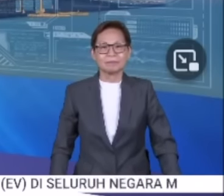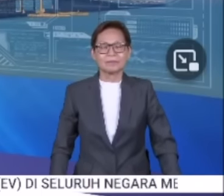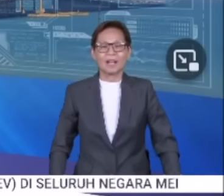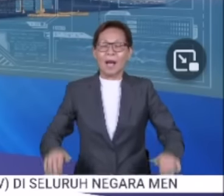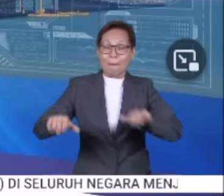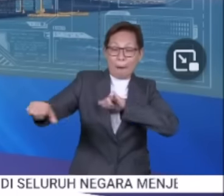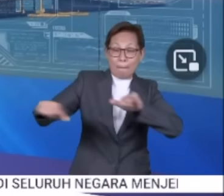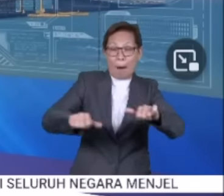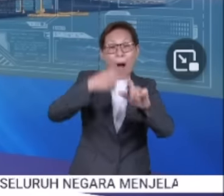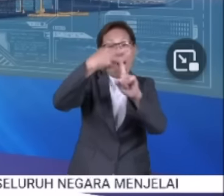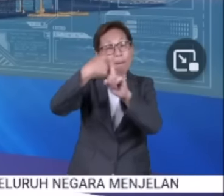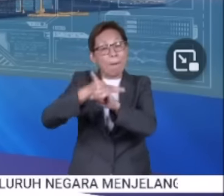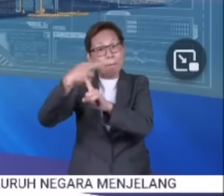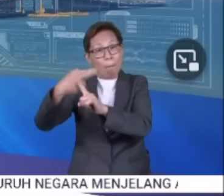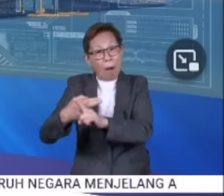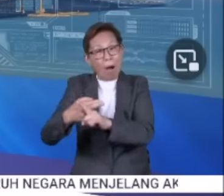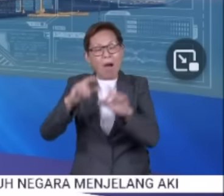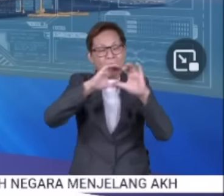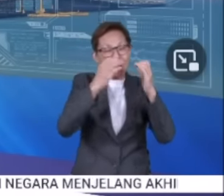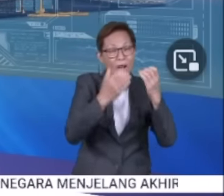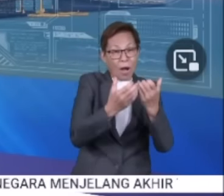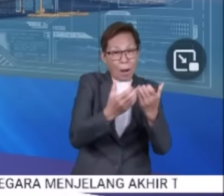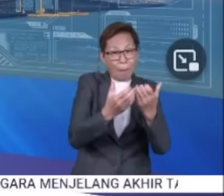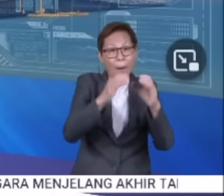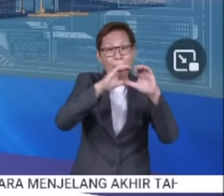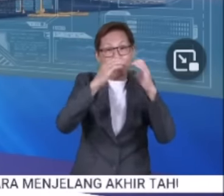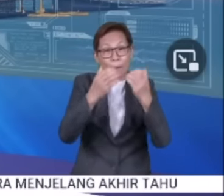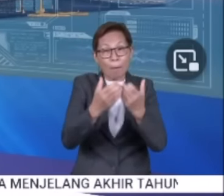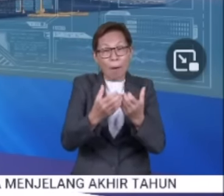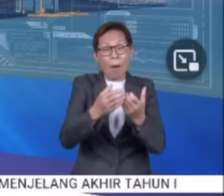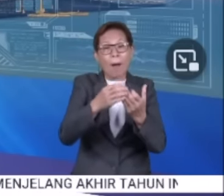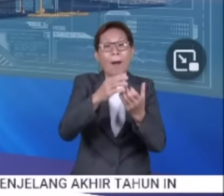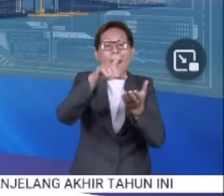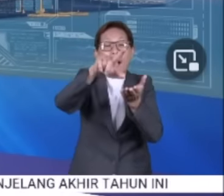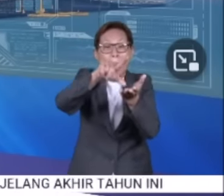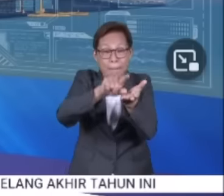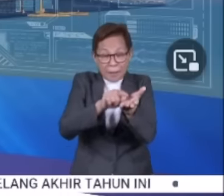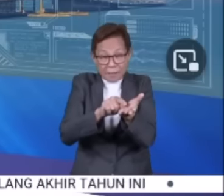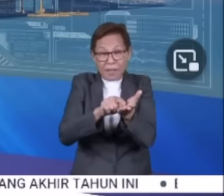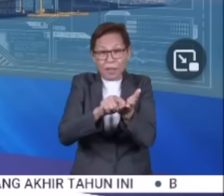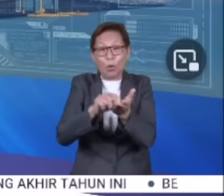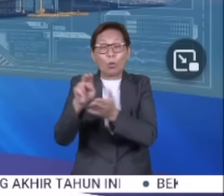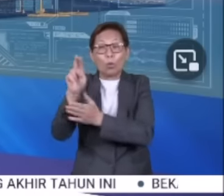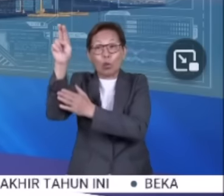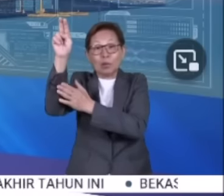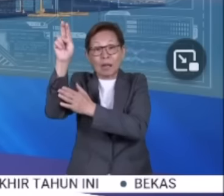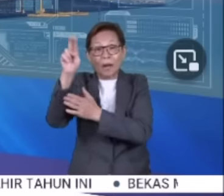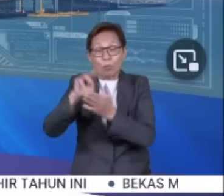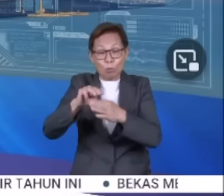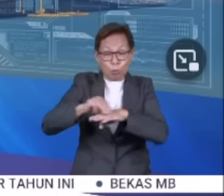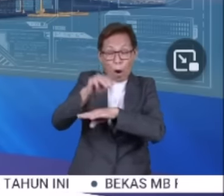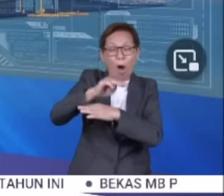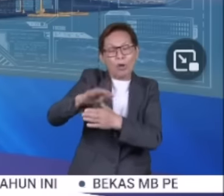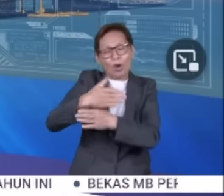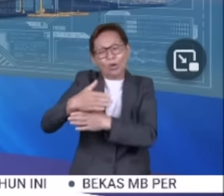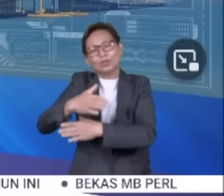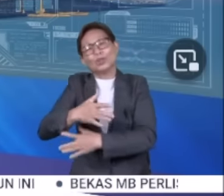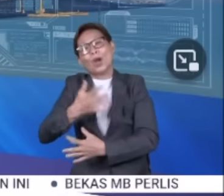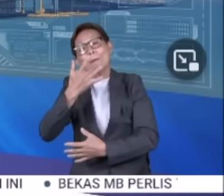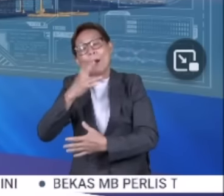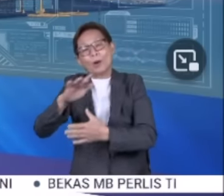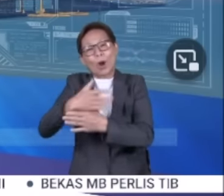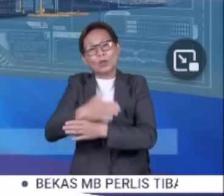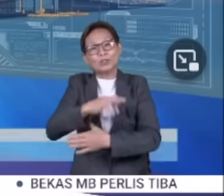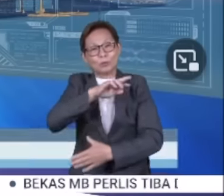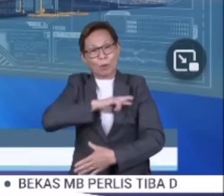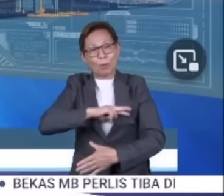Mengimarahkan bulan Ramadan, Kelab Media Mutiara Pulau Pinang, Media Mutiara, mengambil inisiatif berkongsi rezeki dengan mengedarkan lebih